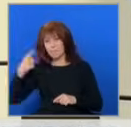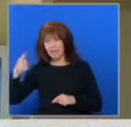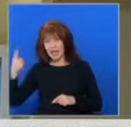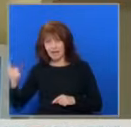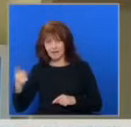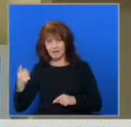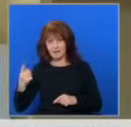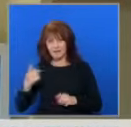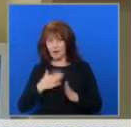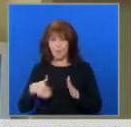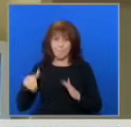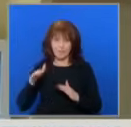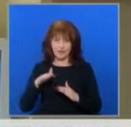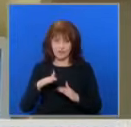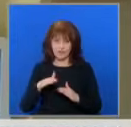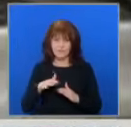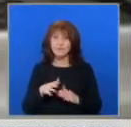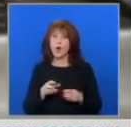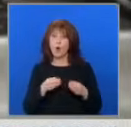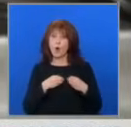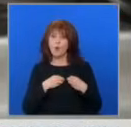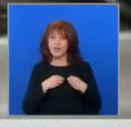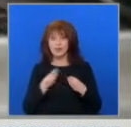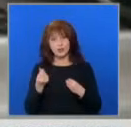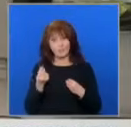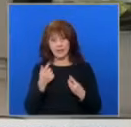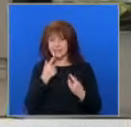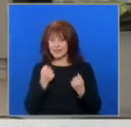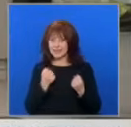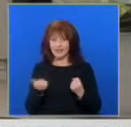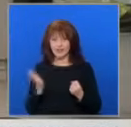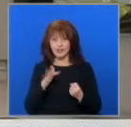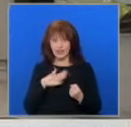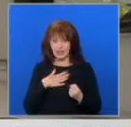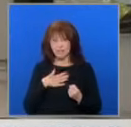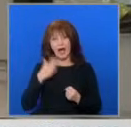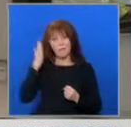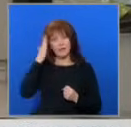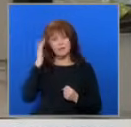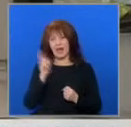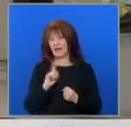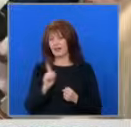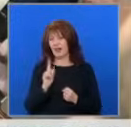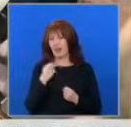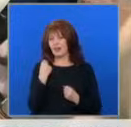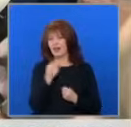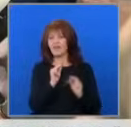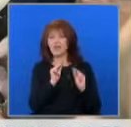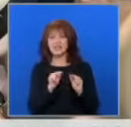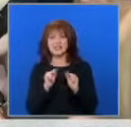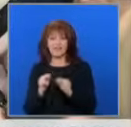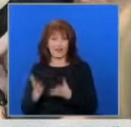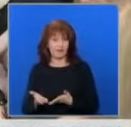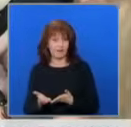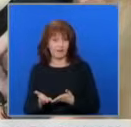милиарда годишно. От ГЕРБ и ДПС увериха, че пари за здраве ще има и призоваха премиерът да не дава съвети и да изпълнява задълженията си. Без бюджет няма